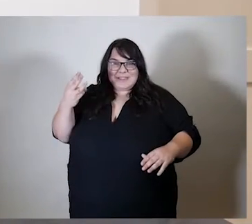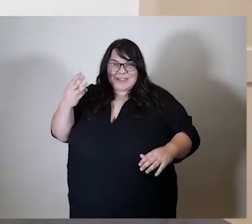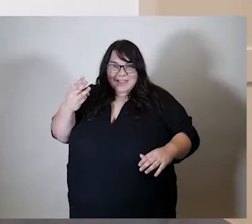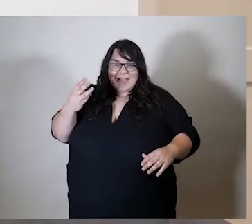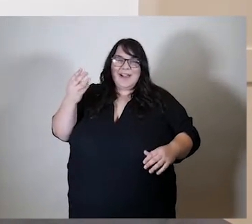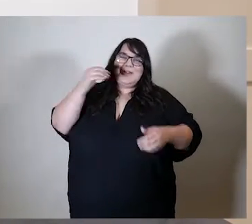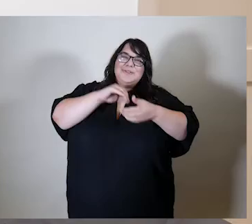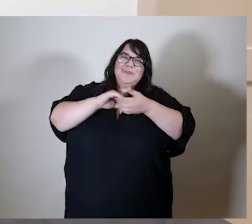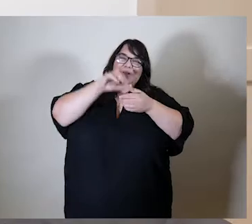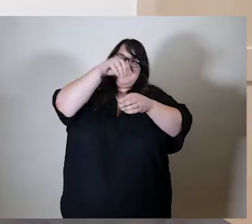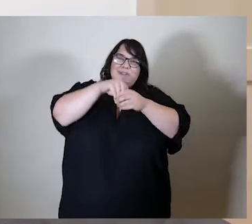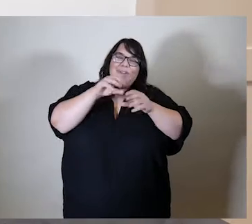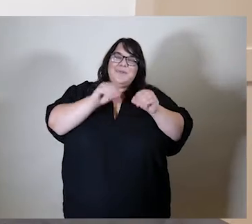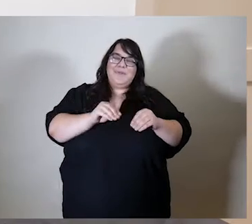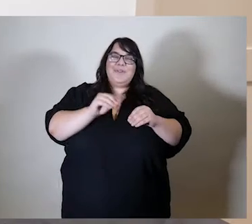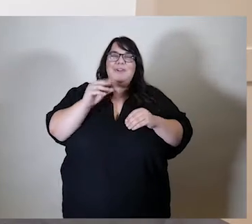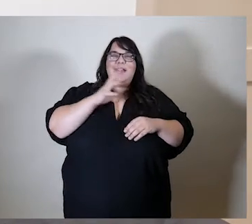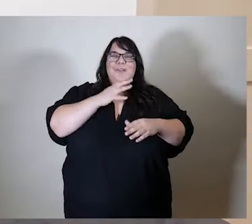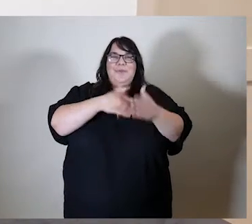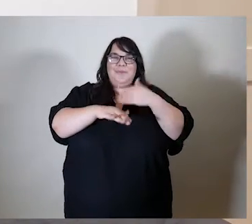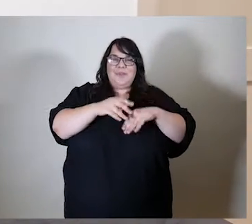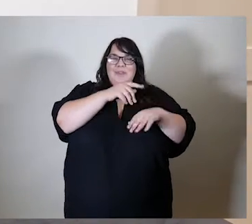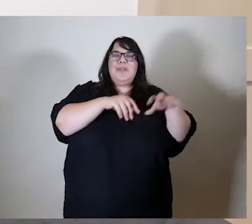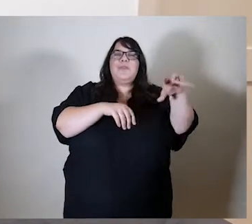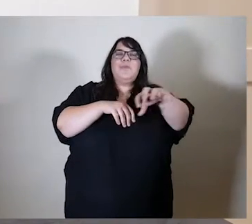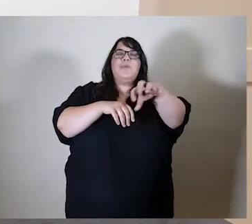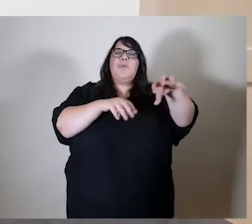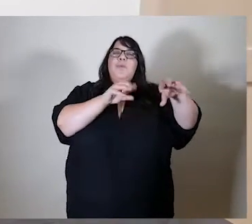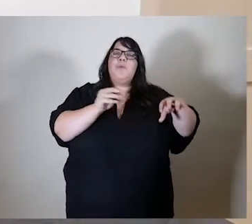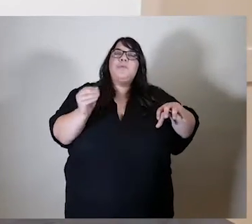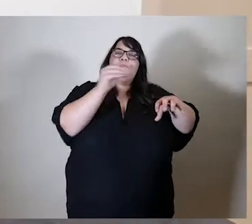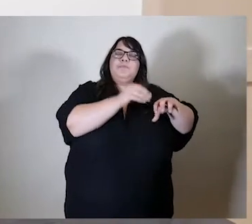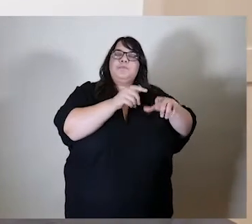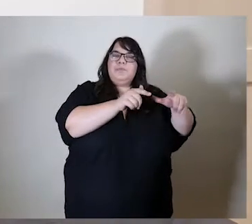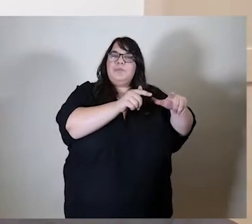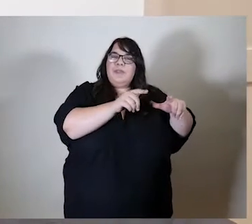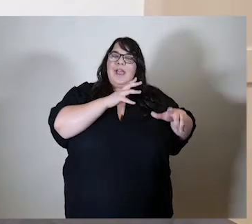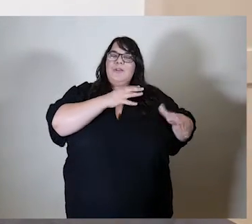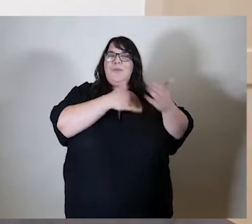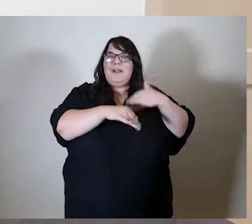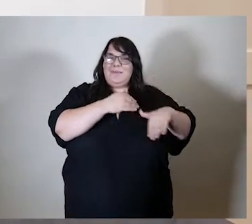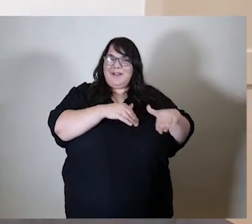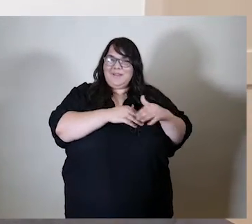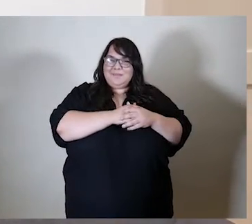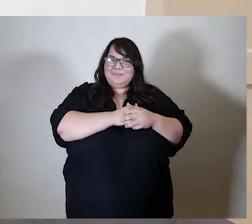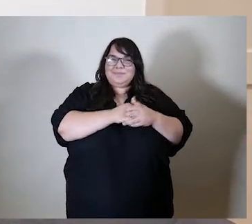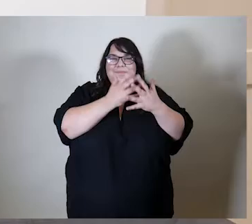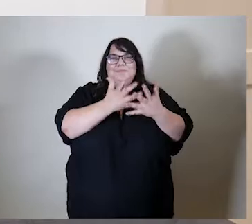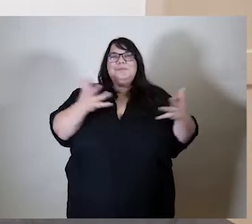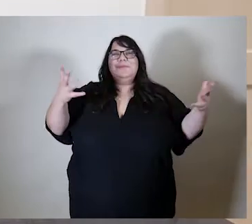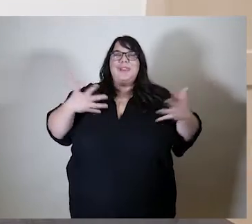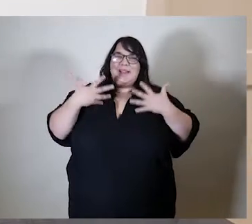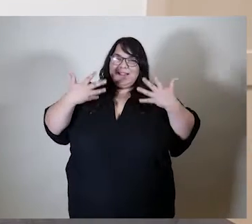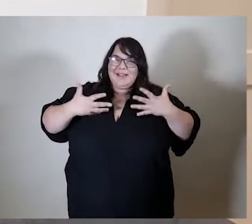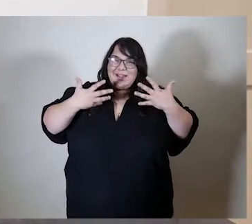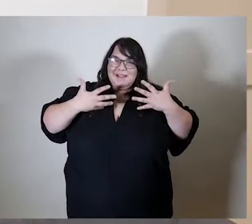το 2003 στον χώρο των ανθρώπων με αναπηρία, λειτουργώντας δομές υποστήριξης, διαβίωσης για τους ανθρώπους μας με